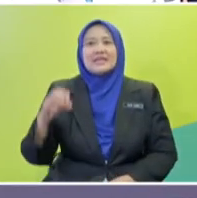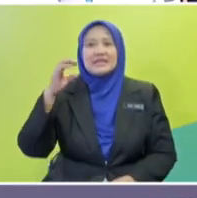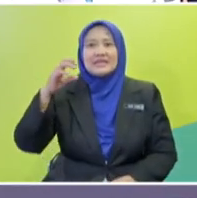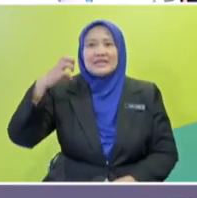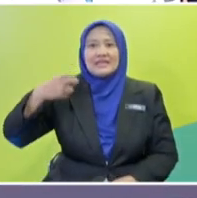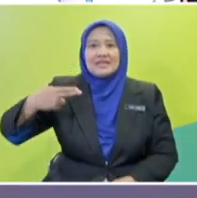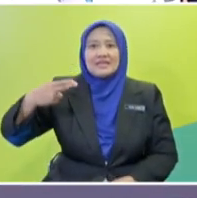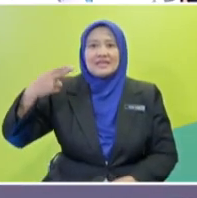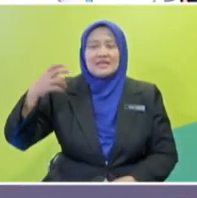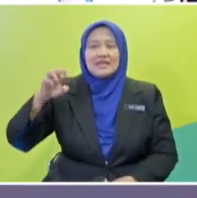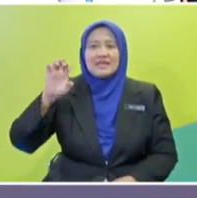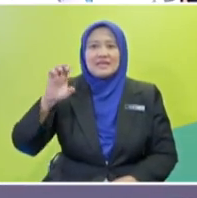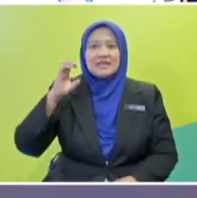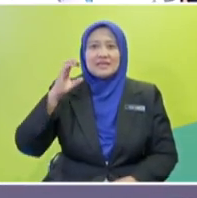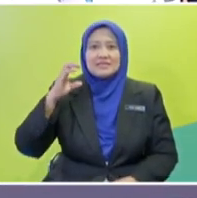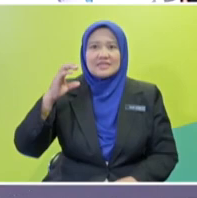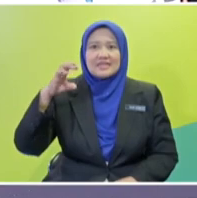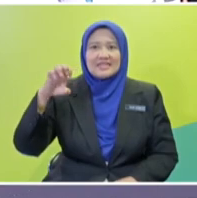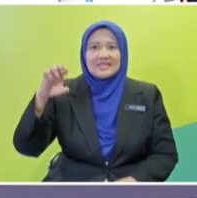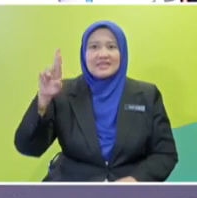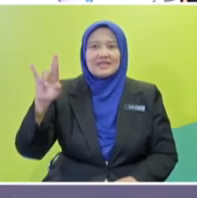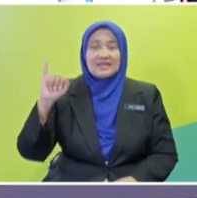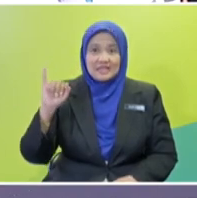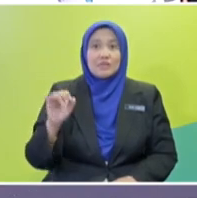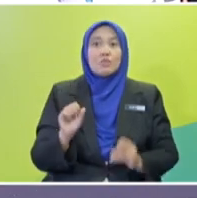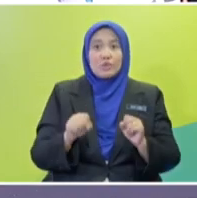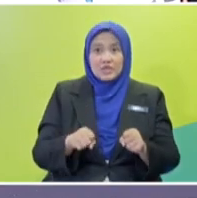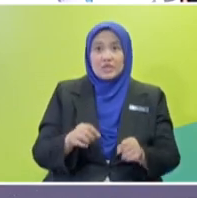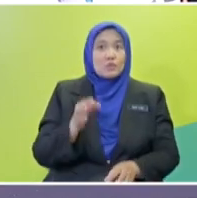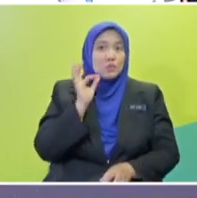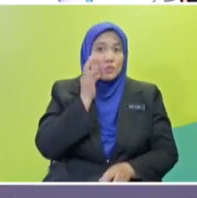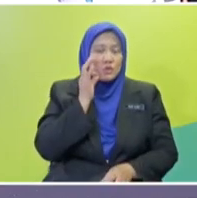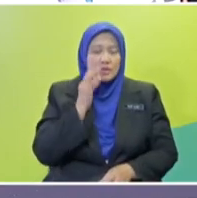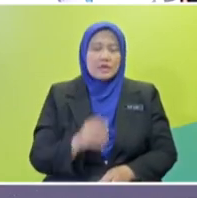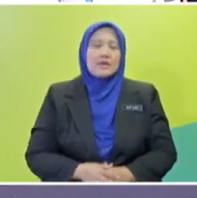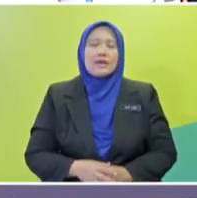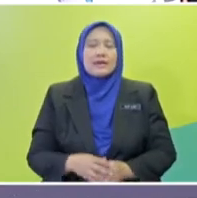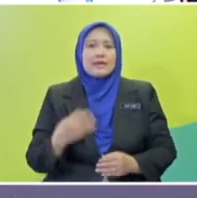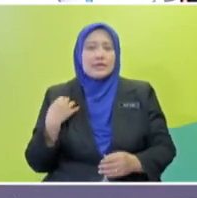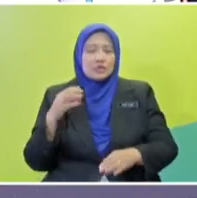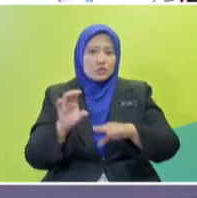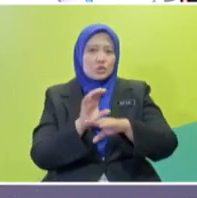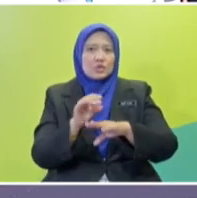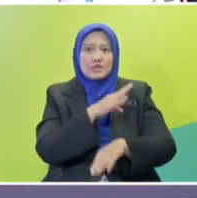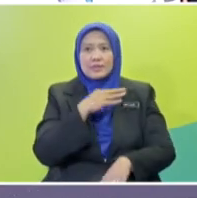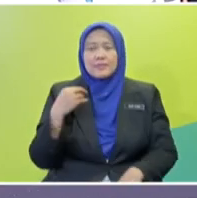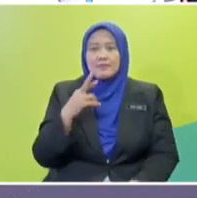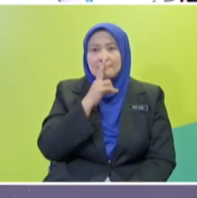coklat kalau contoh kita tambah contoh lah kita Pelangi dah jadi Kik lagi betul